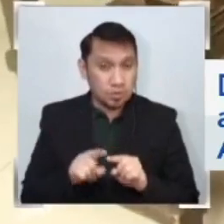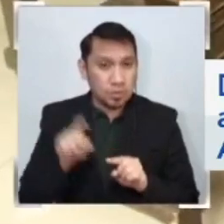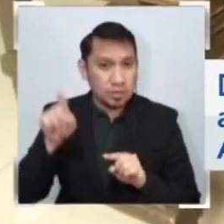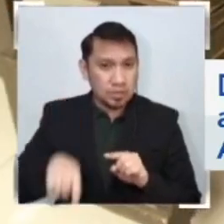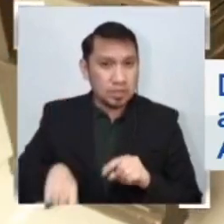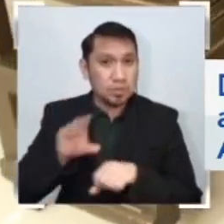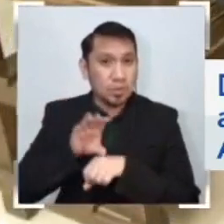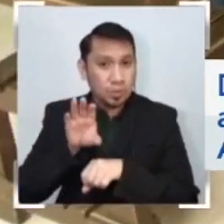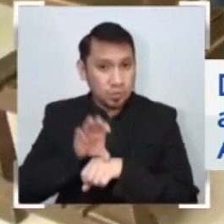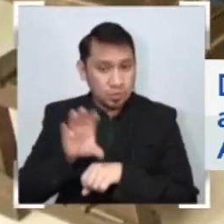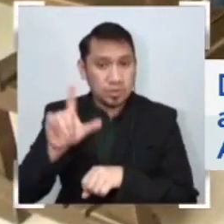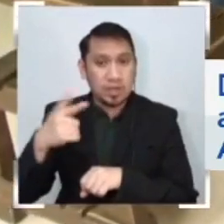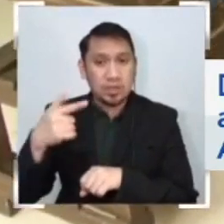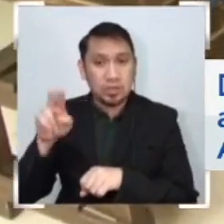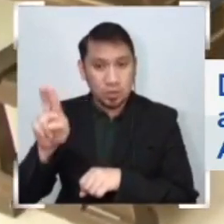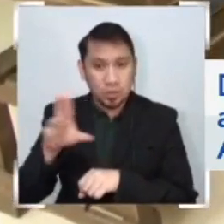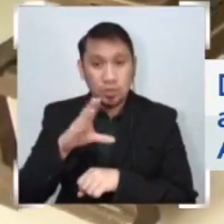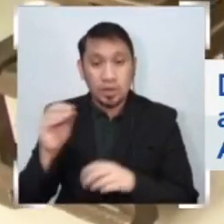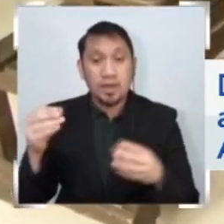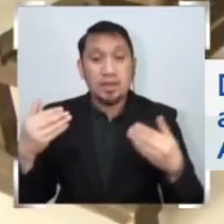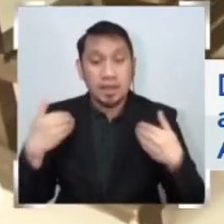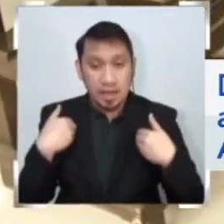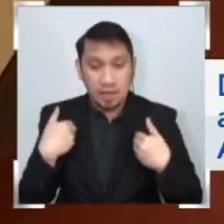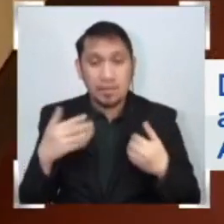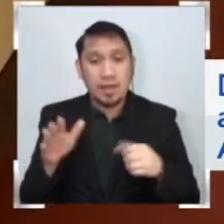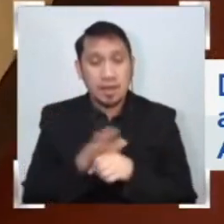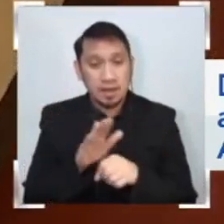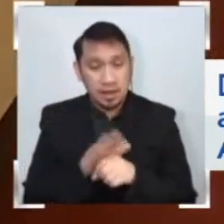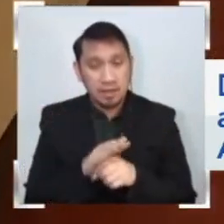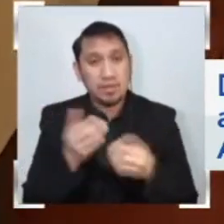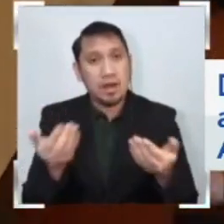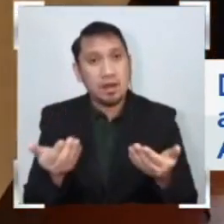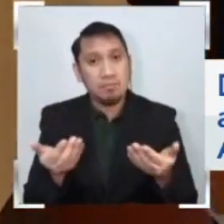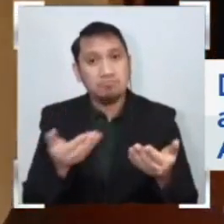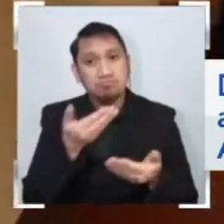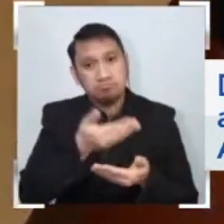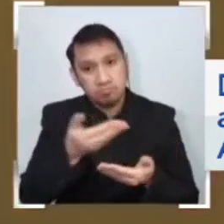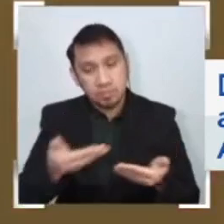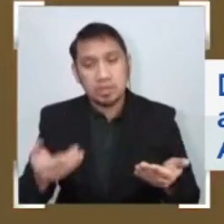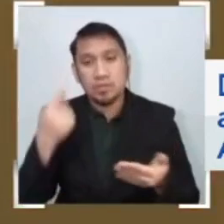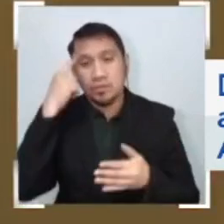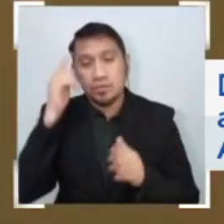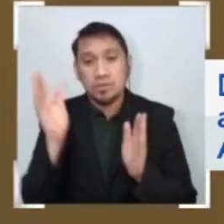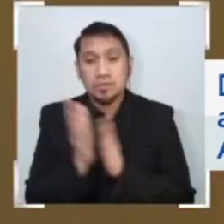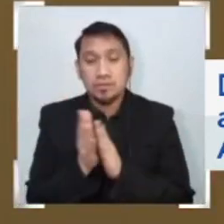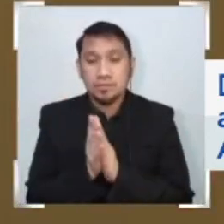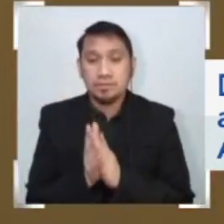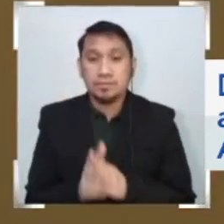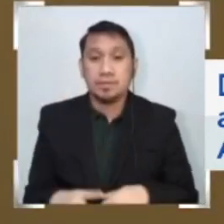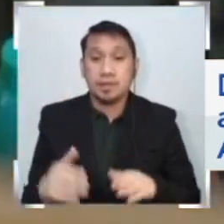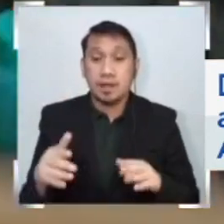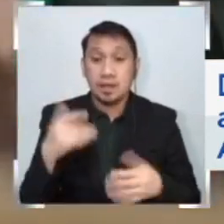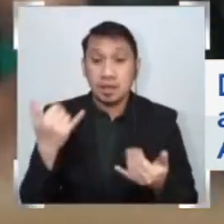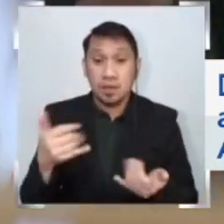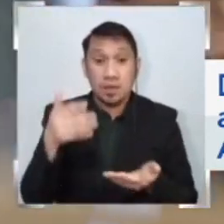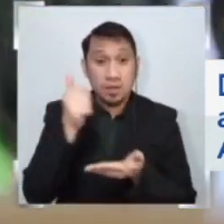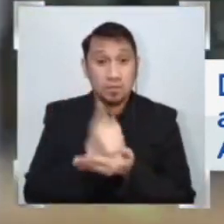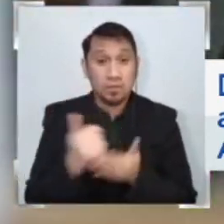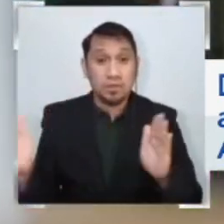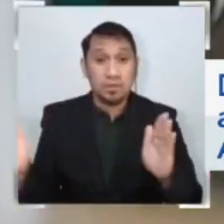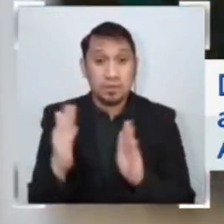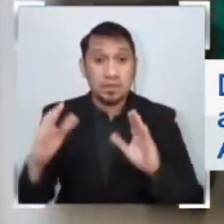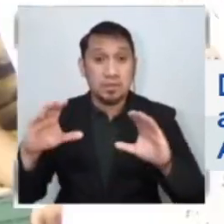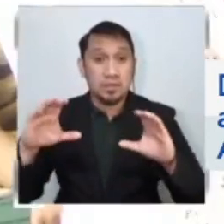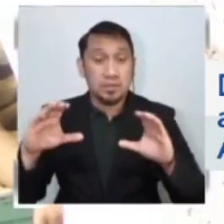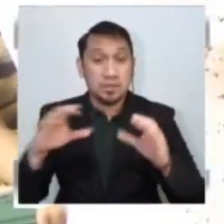at masigurong may sapat na pasilidad ang mga paaralan. Approve na rin ang face-to-face na graduation basta't hindi nasisipa ulit ang